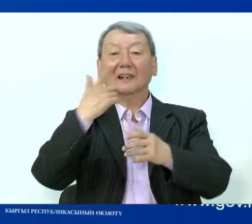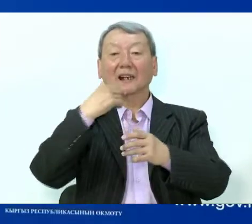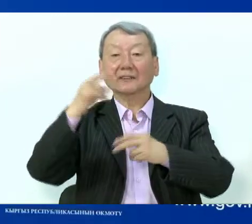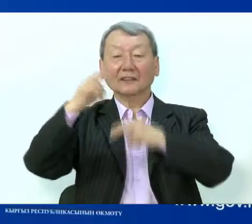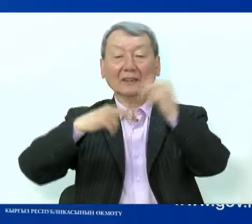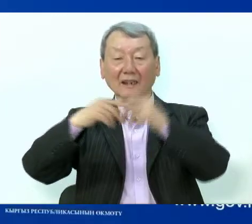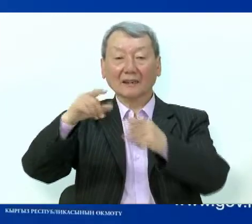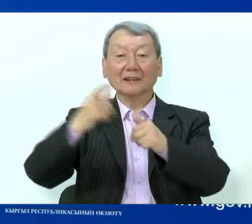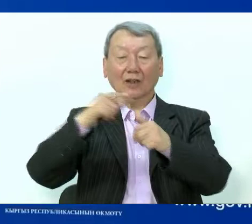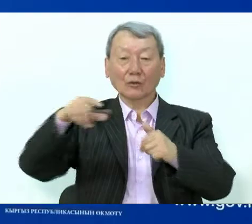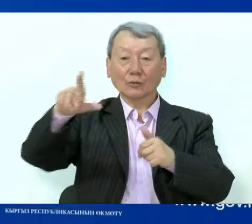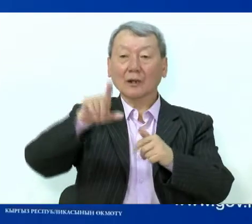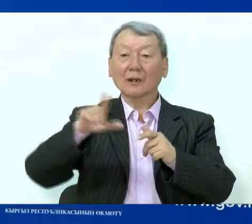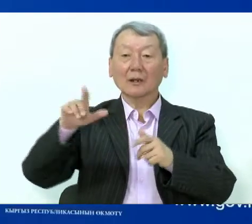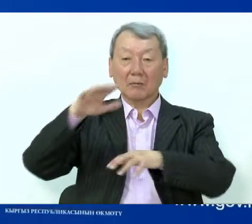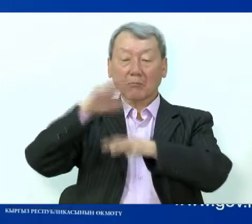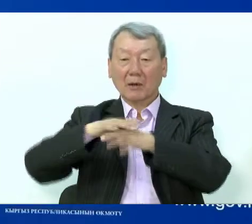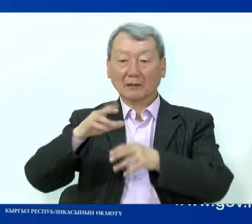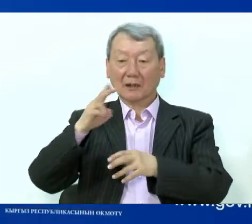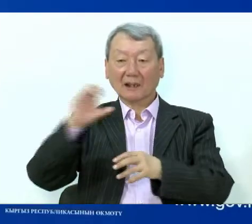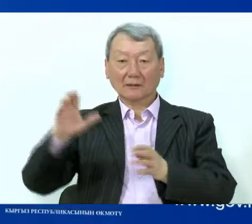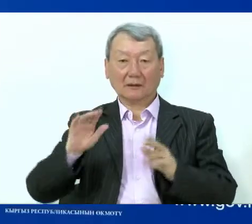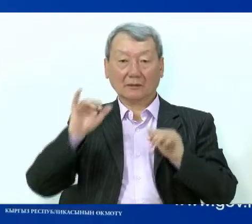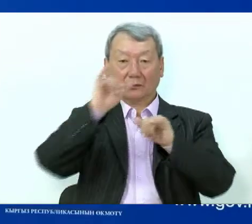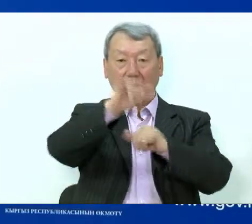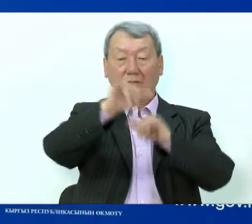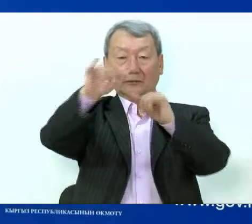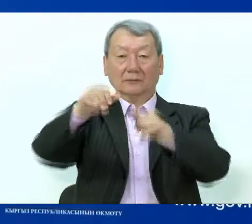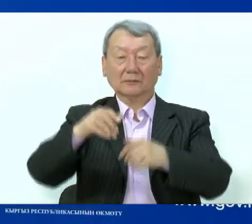Красностроительная начали работать выездные кассы.